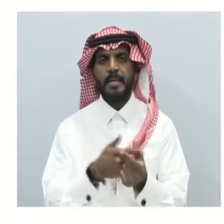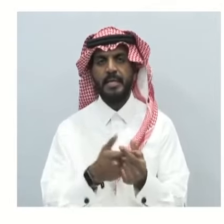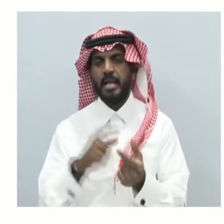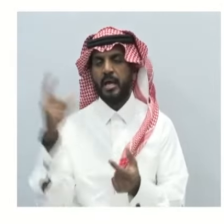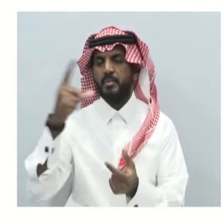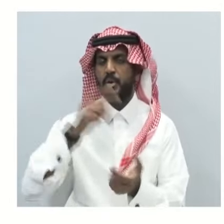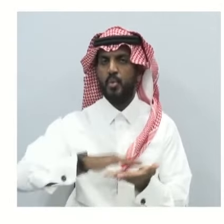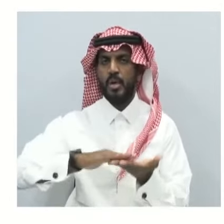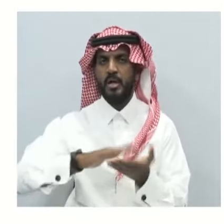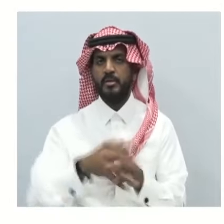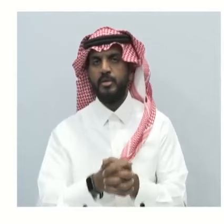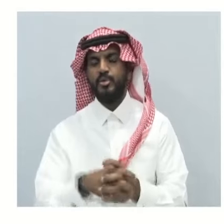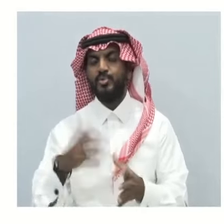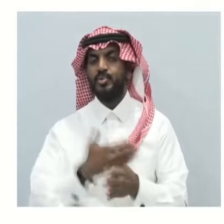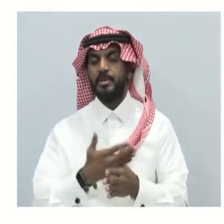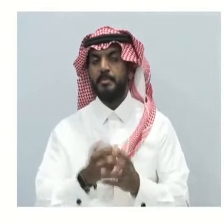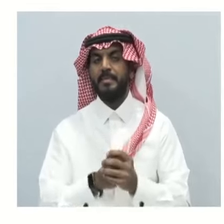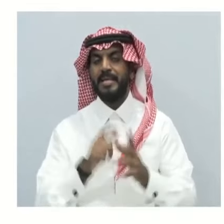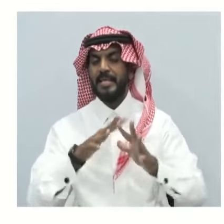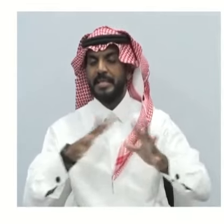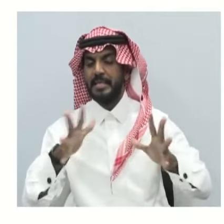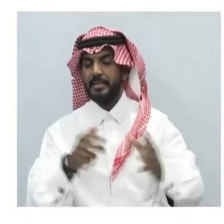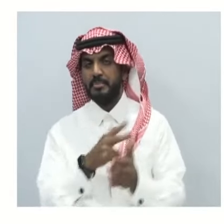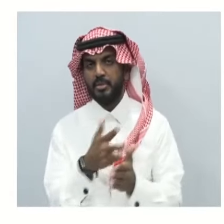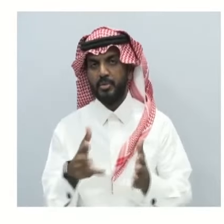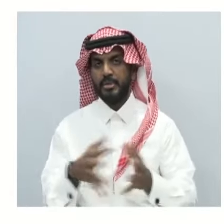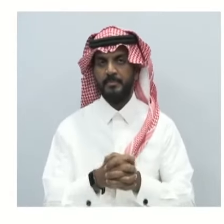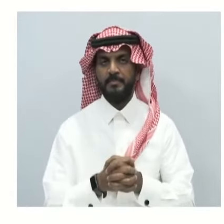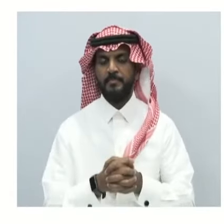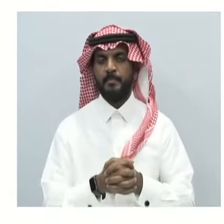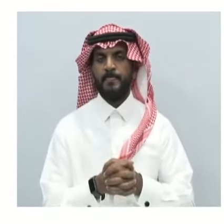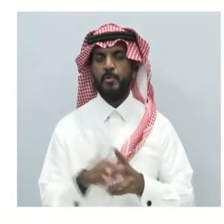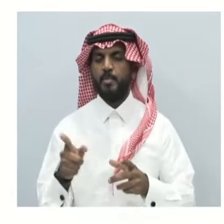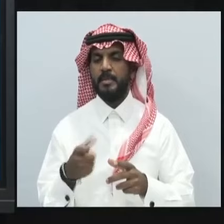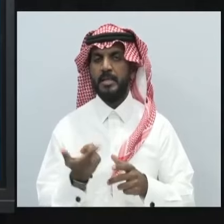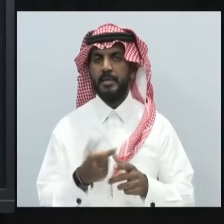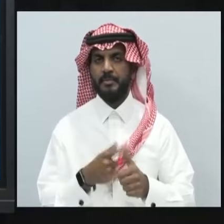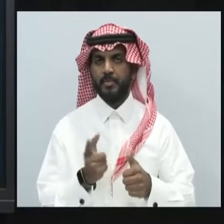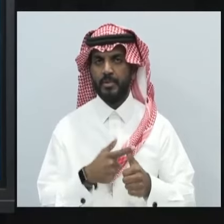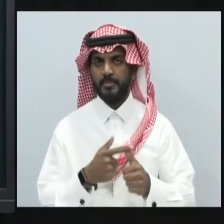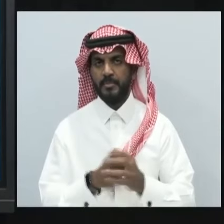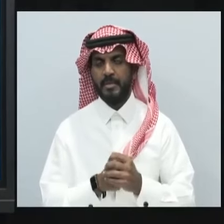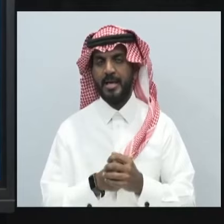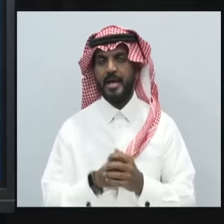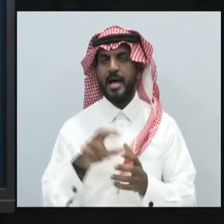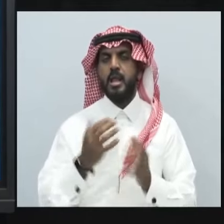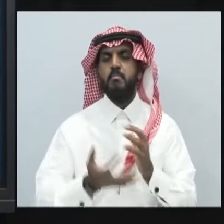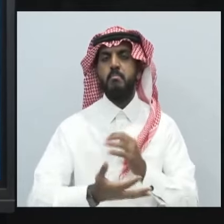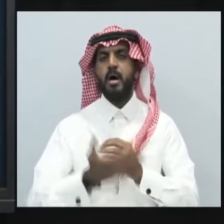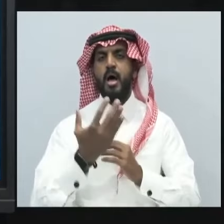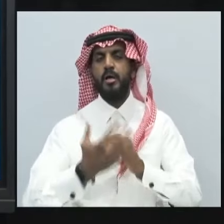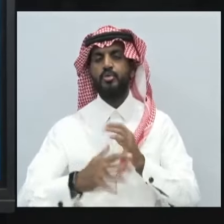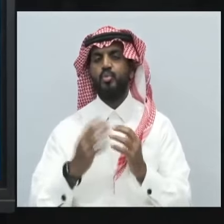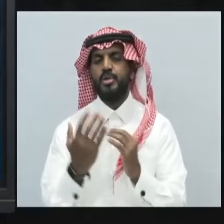والارض لتسبب الكثير من التغيرات ومن هذه الظواهر والتغيرات ظاهرتي المد